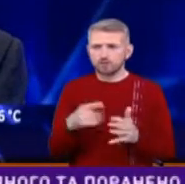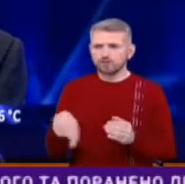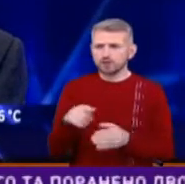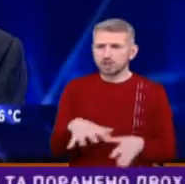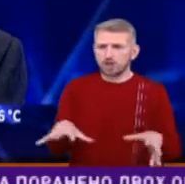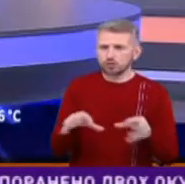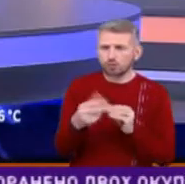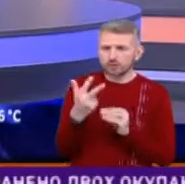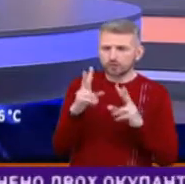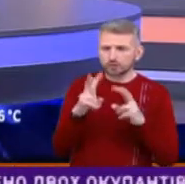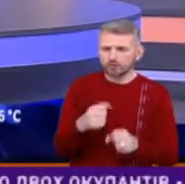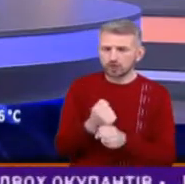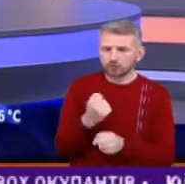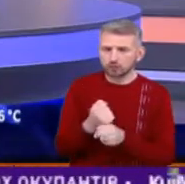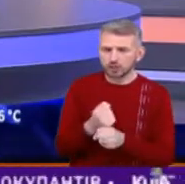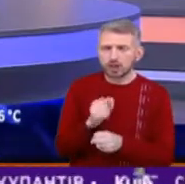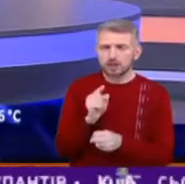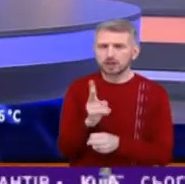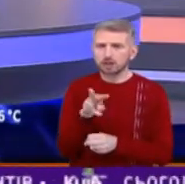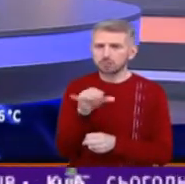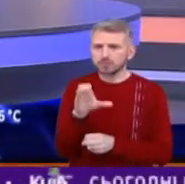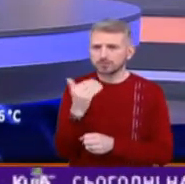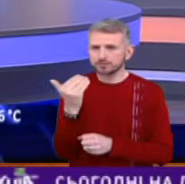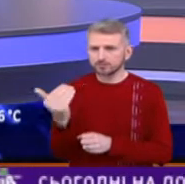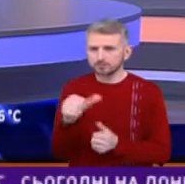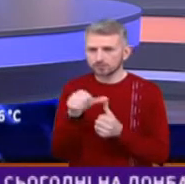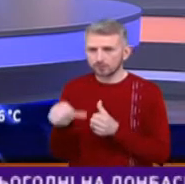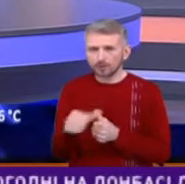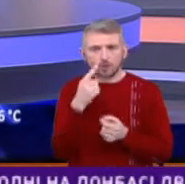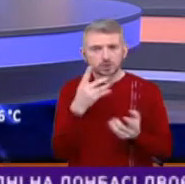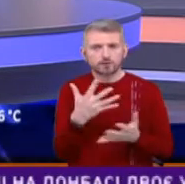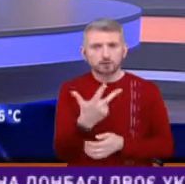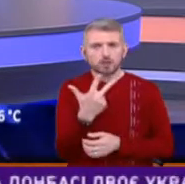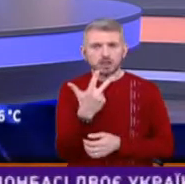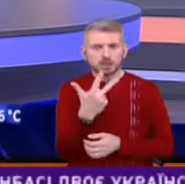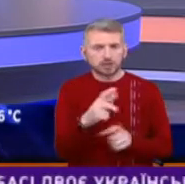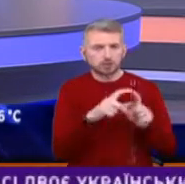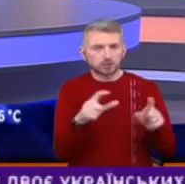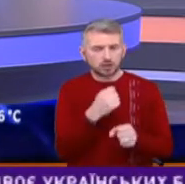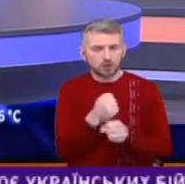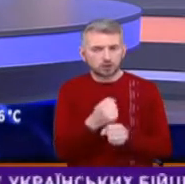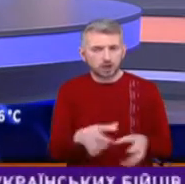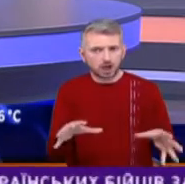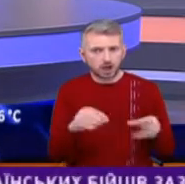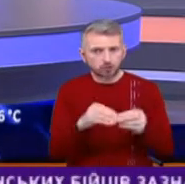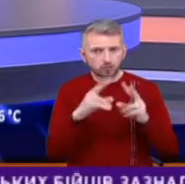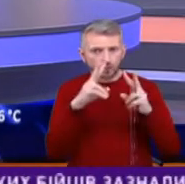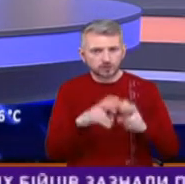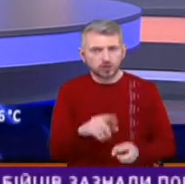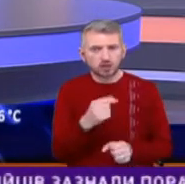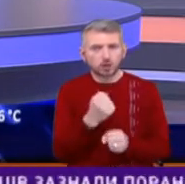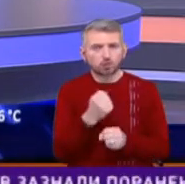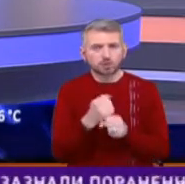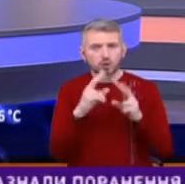разом 3 дослідження зробили, а це кмісовське. Очевидно, що 3 структури робили разом дослідження, але робили і